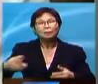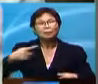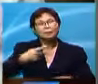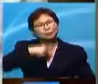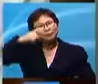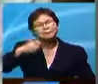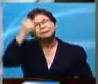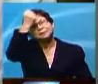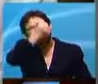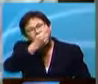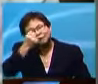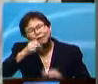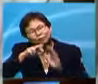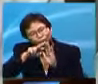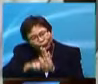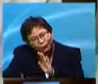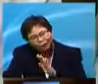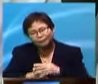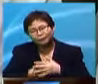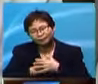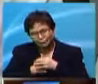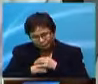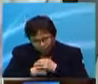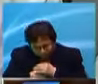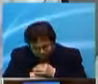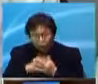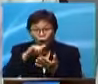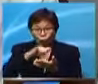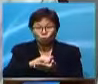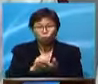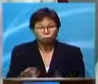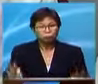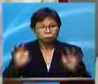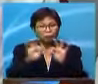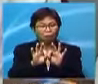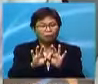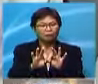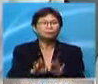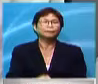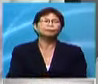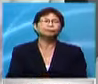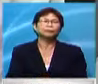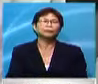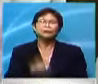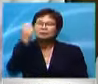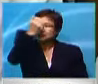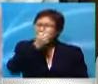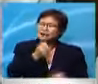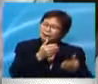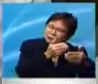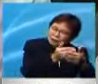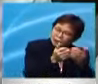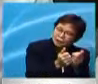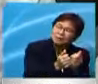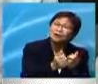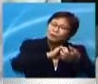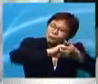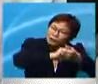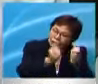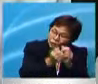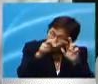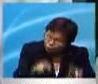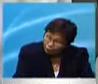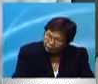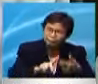rendah diri ya itu itu mustahak sikap rendah diri sikap mendekati rakyat